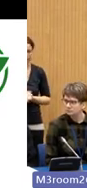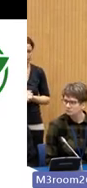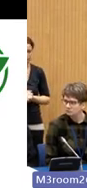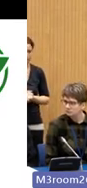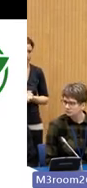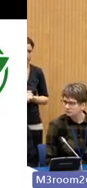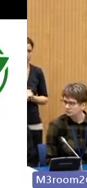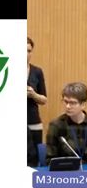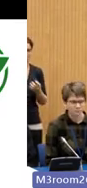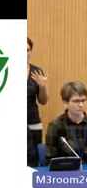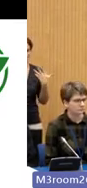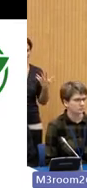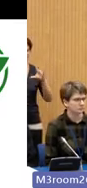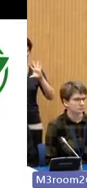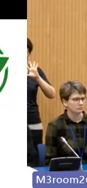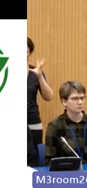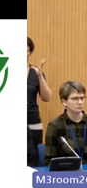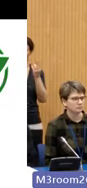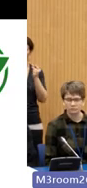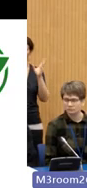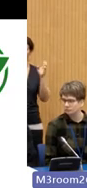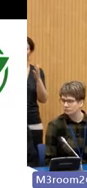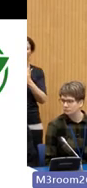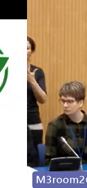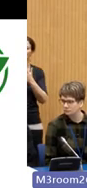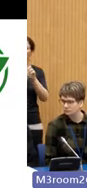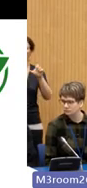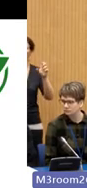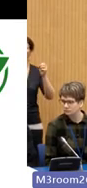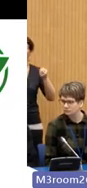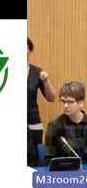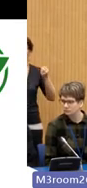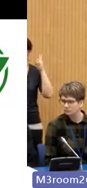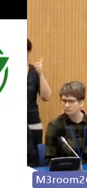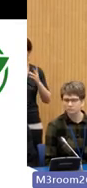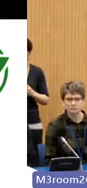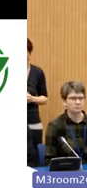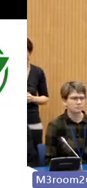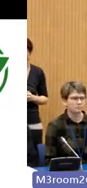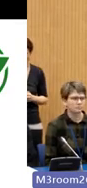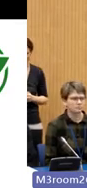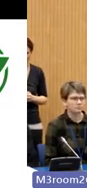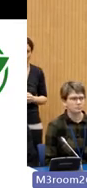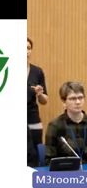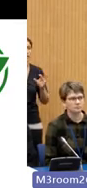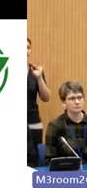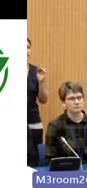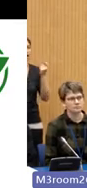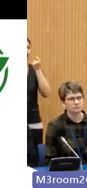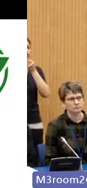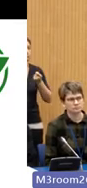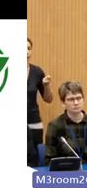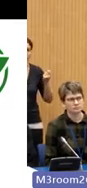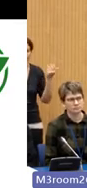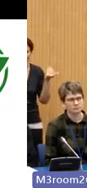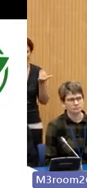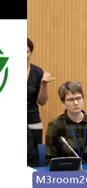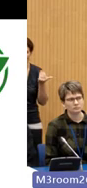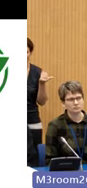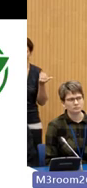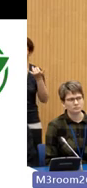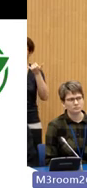So viel sozusagen zu den Bildungsfachkräften, dass sie einen ersten Eindruck bekommen können. Spannend ist natürlich jetzt, wie lebt es sich